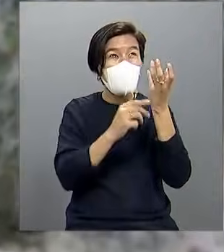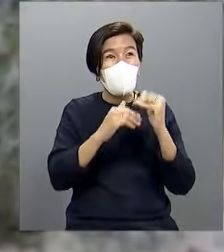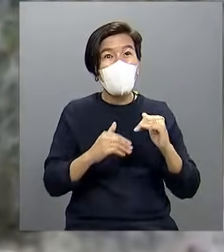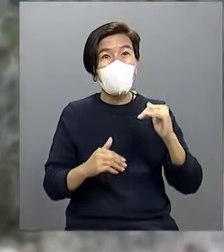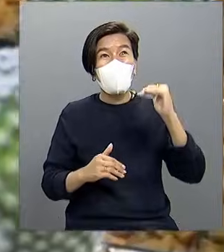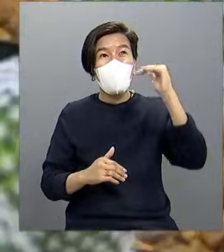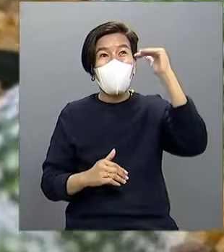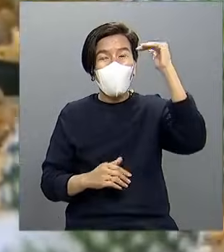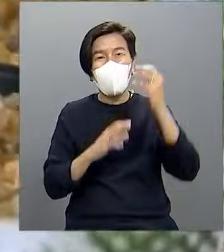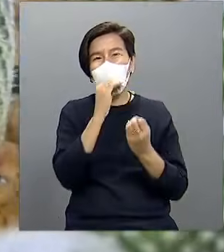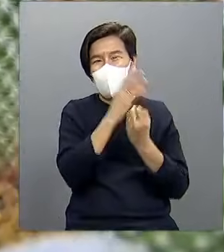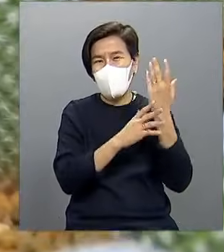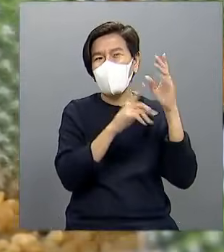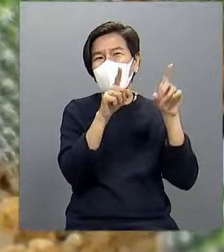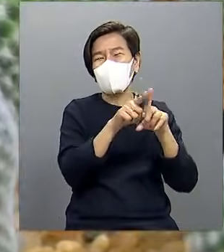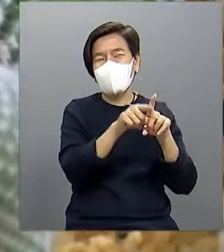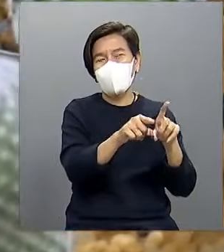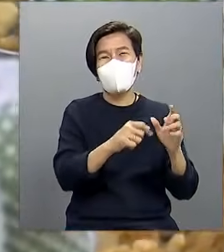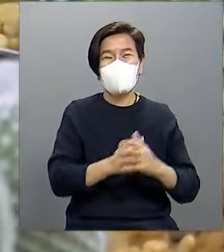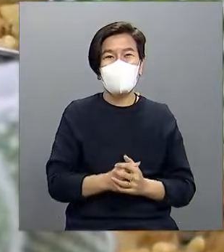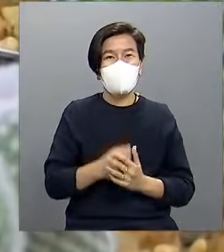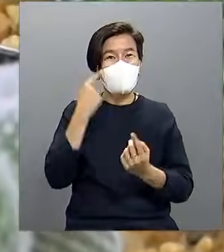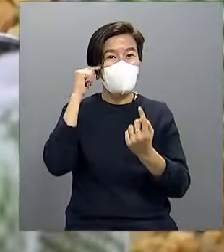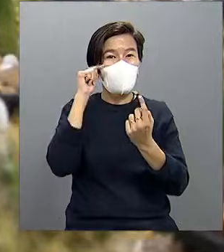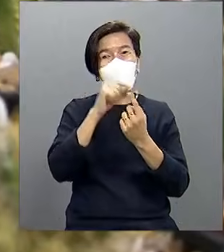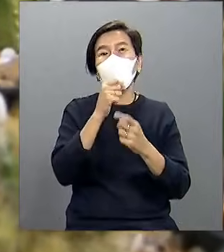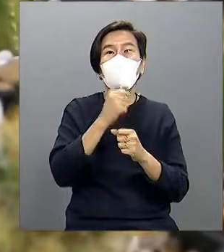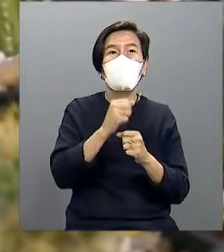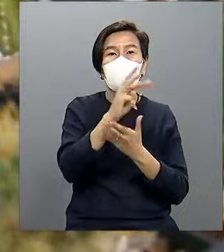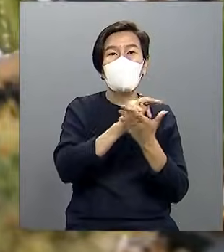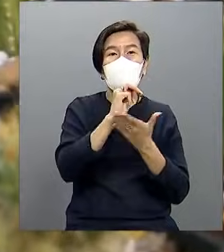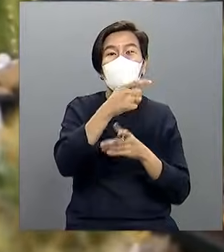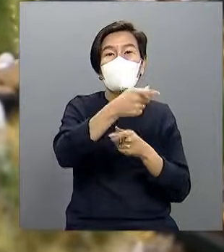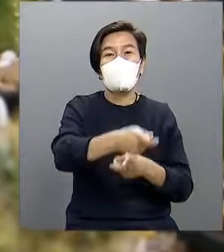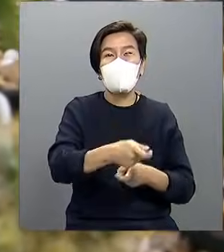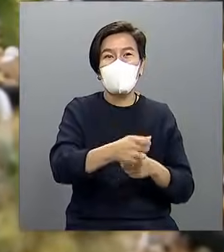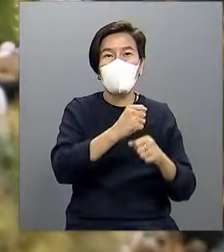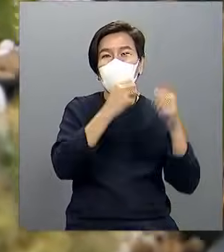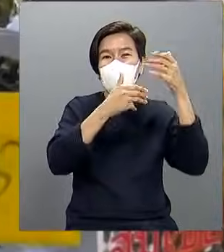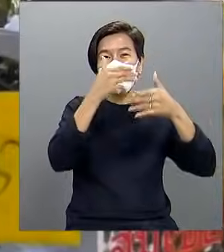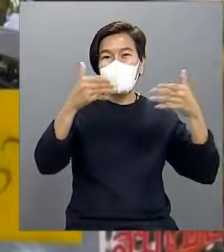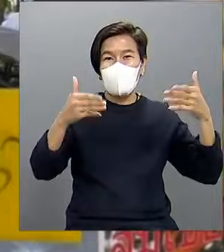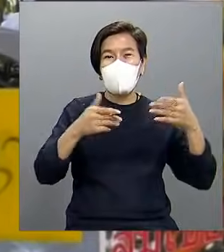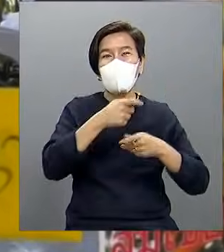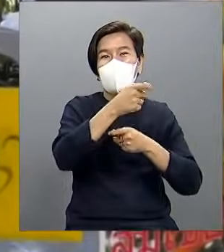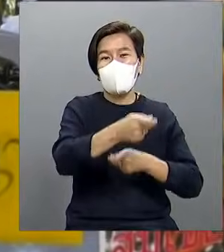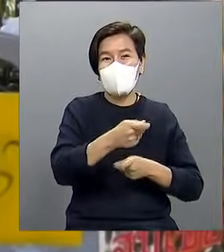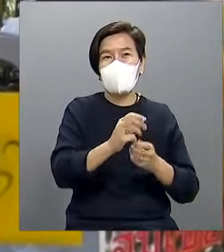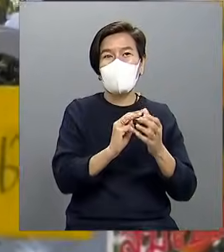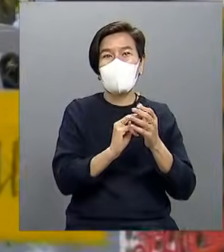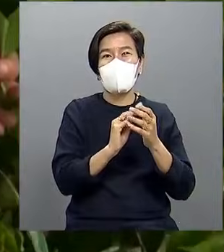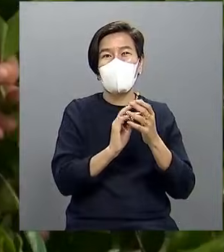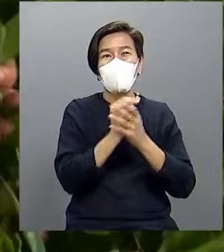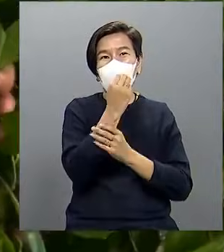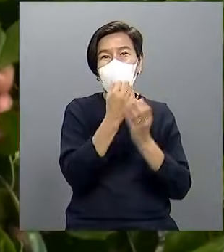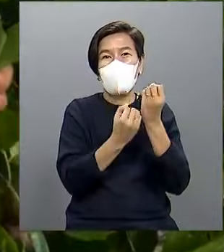ได้แบบนี ้แต่ว่าไปก็คิดถึงเกษตรแฟร์เหมือนเน า ะ ใช่แต่ถ้าเกิดว่าคุณผู้ชมรอเกษตรแฟร์ไม่ไหวไปที่นี่ครับเทศกาลพัน